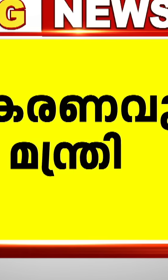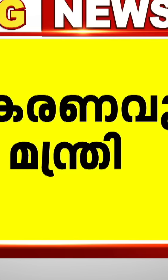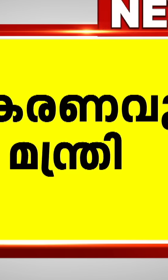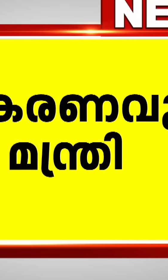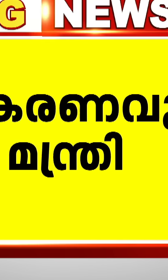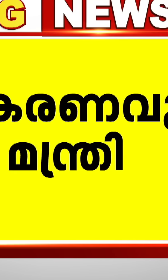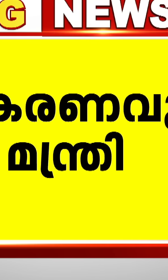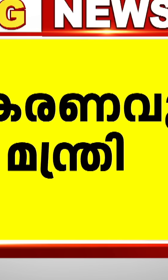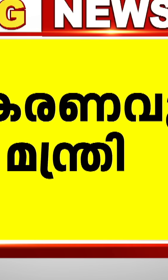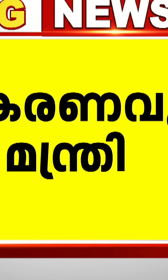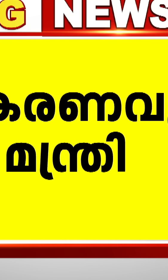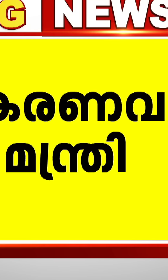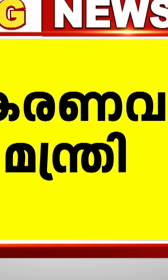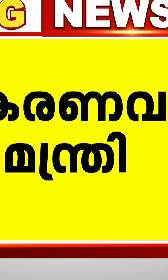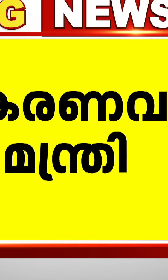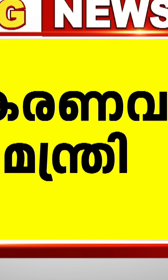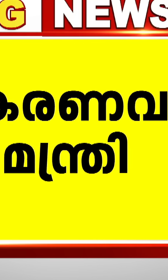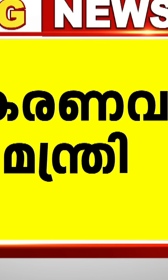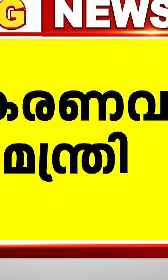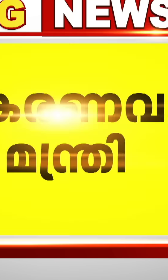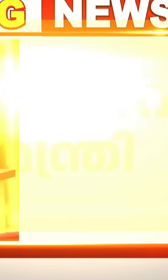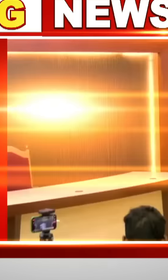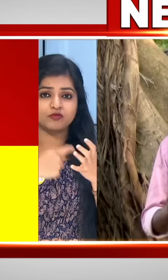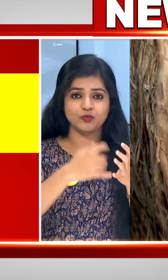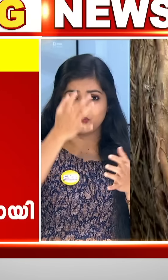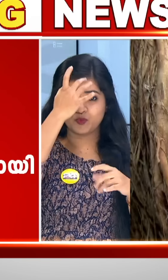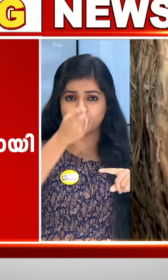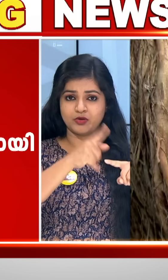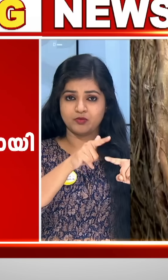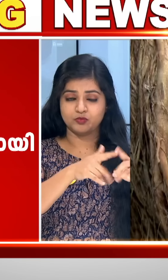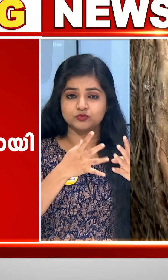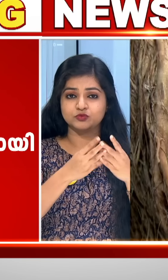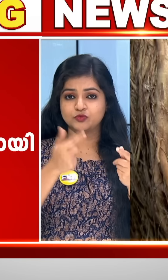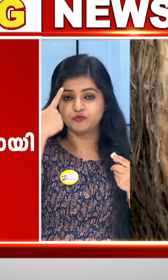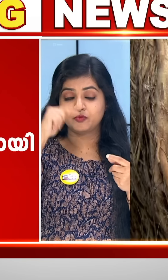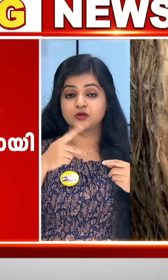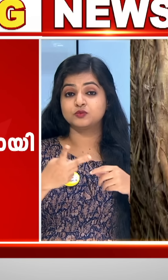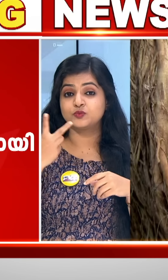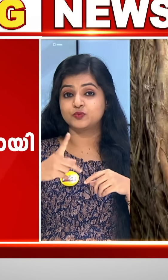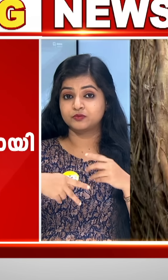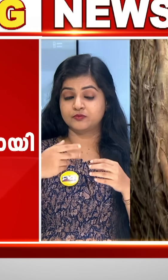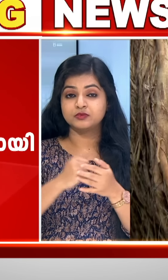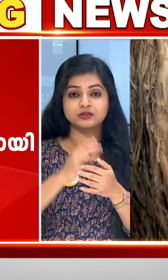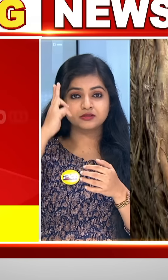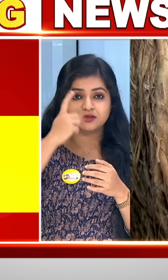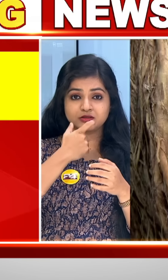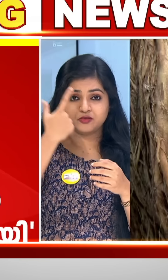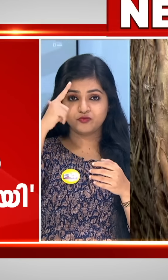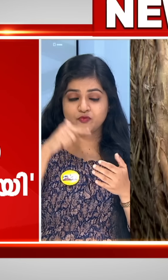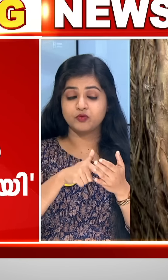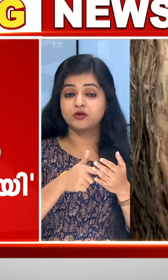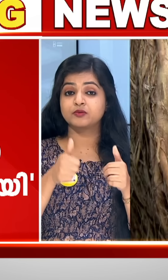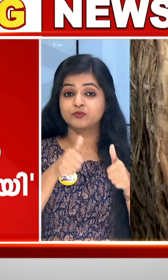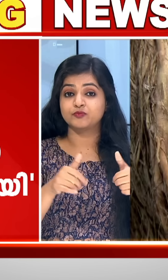സെർവറിലെ പ്രശ്നങ്ങൾ പരിഹരിക്കാനായാണ് അത് നടത്തുന്നത് എന്നാണ് വ്യക്തമാക്കുന്നത് ഈ നാളെയും മറ്റന്നാളും മസ്റ്ററിങ് നടത്താനായി വരുന്ന